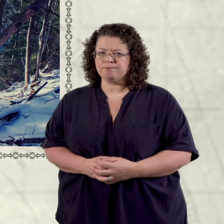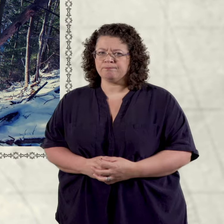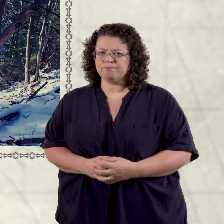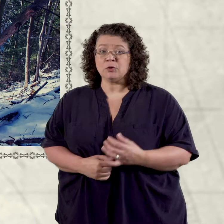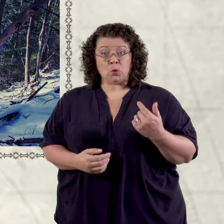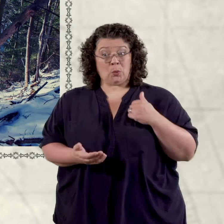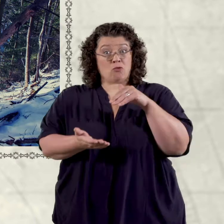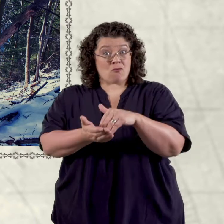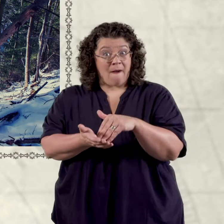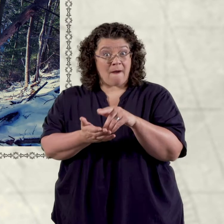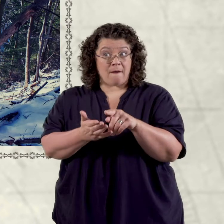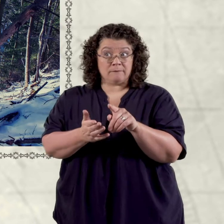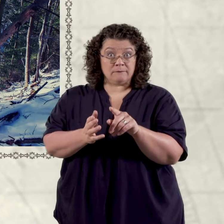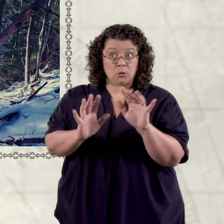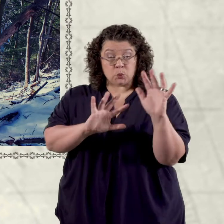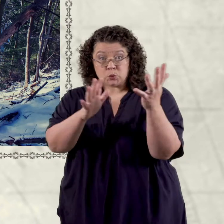Yn rhy dawel.